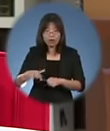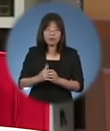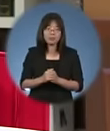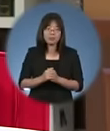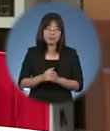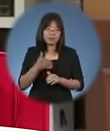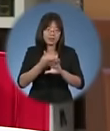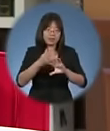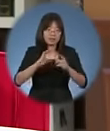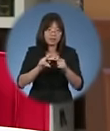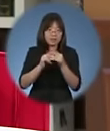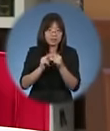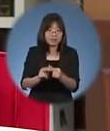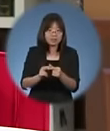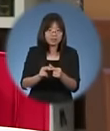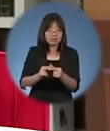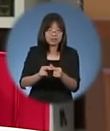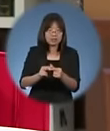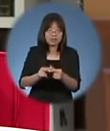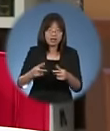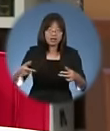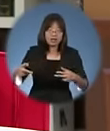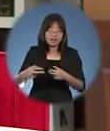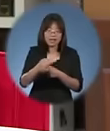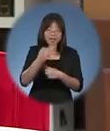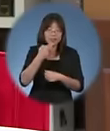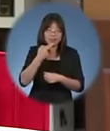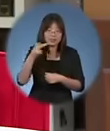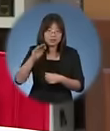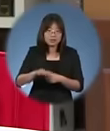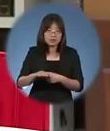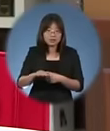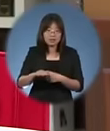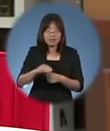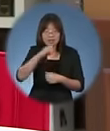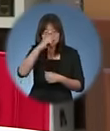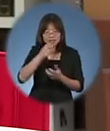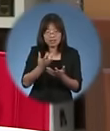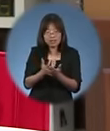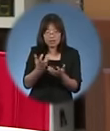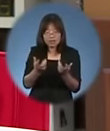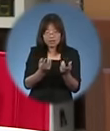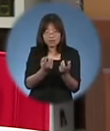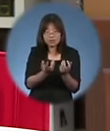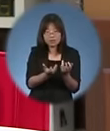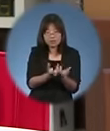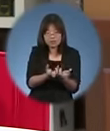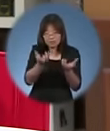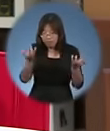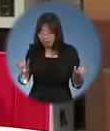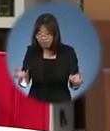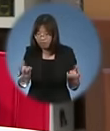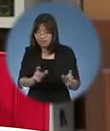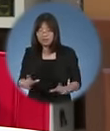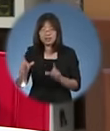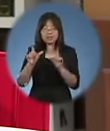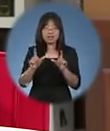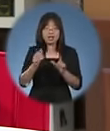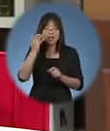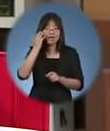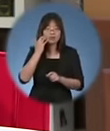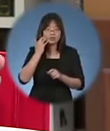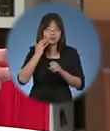그만큼 외국하고 단절은 안 했지만은 그러니까 외따로 떨어져 살아왔다는 얘기죠. 우리 이